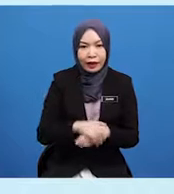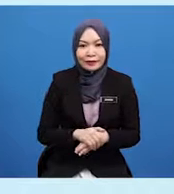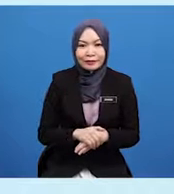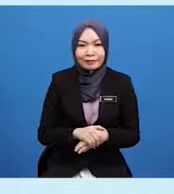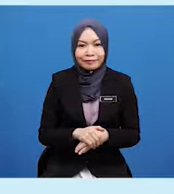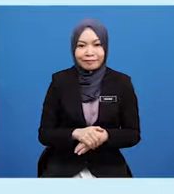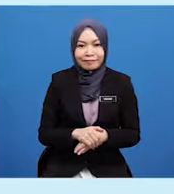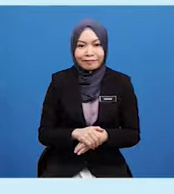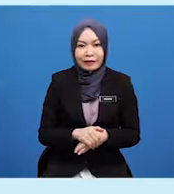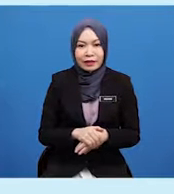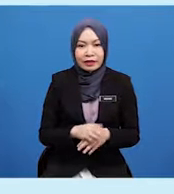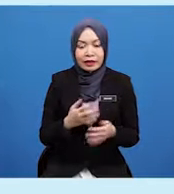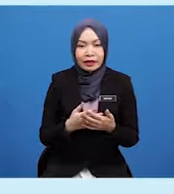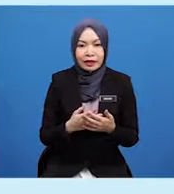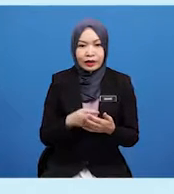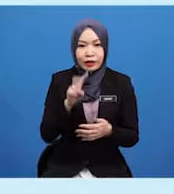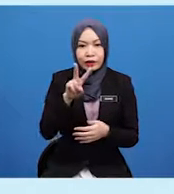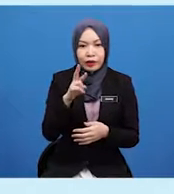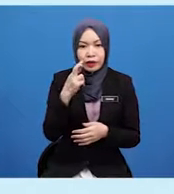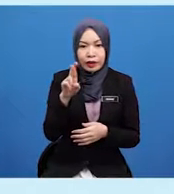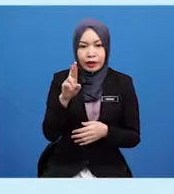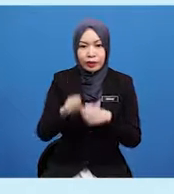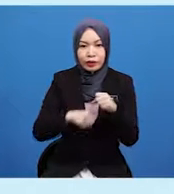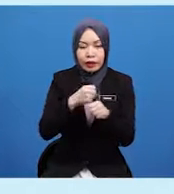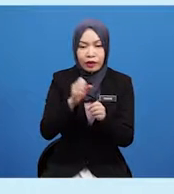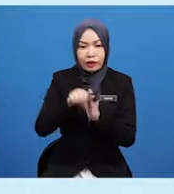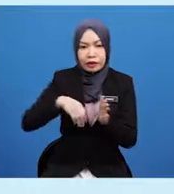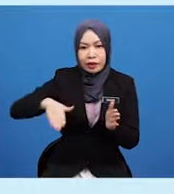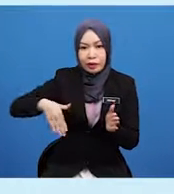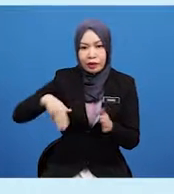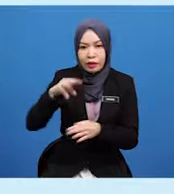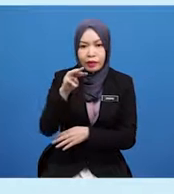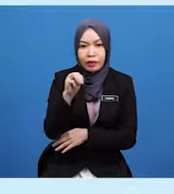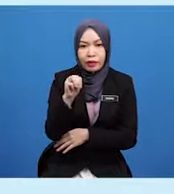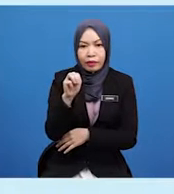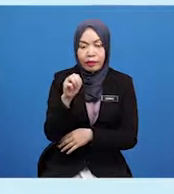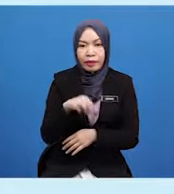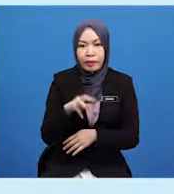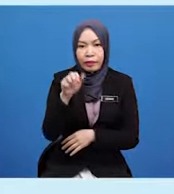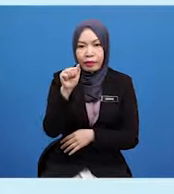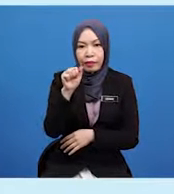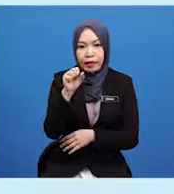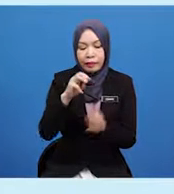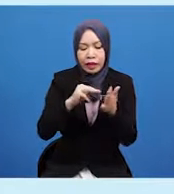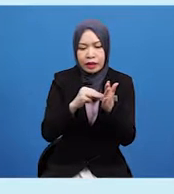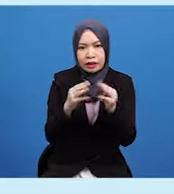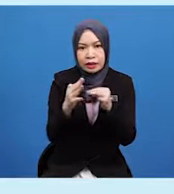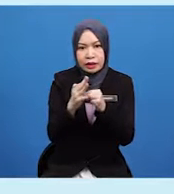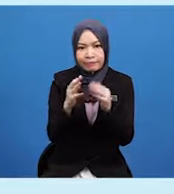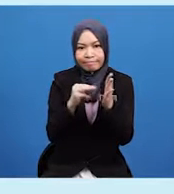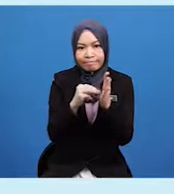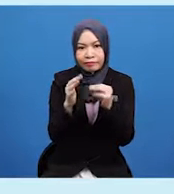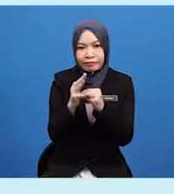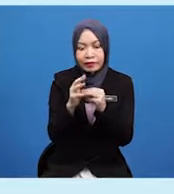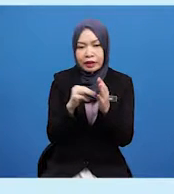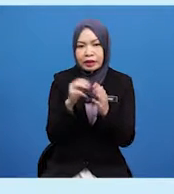sehingga 2000 tahun sebelum masehi manusia yang hidup dalam zaman neolitik mempunyai corak